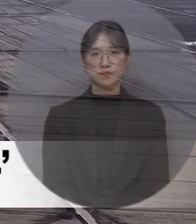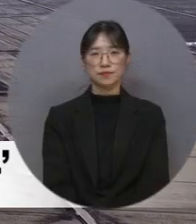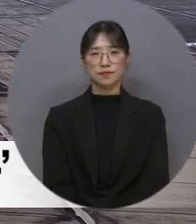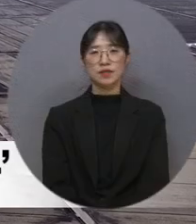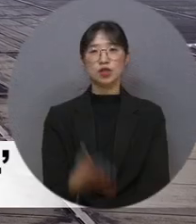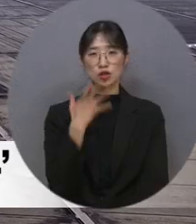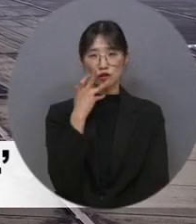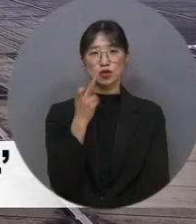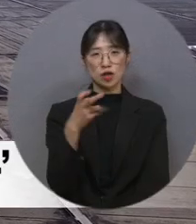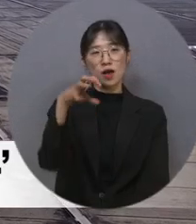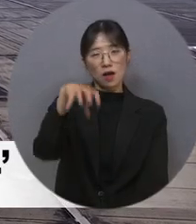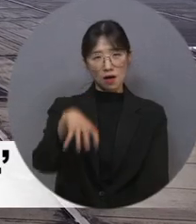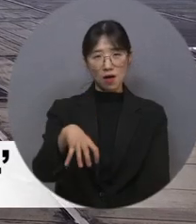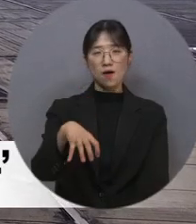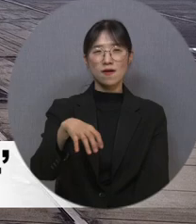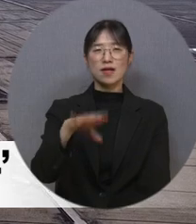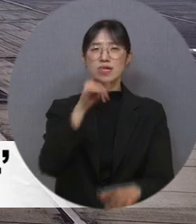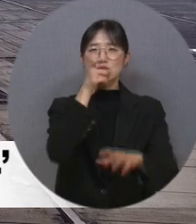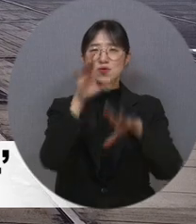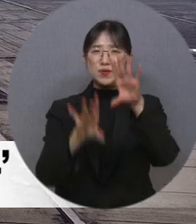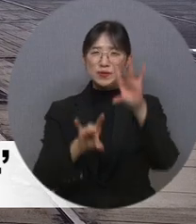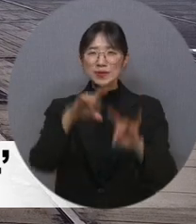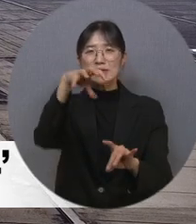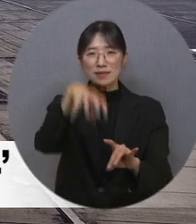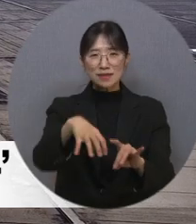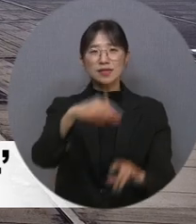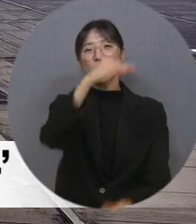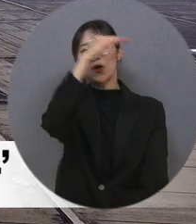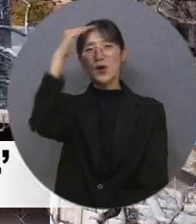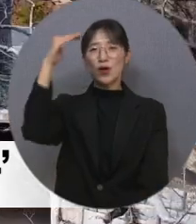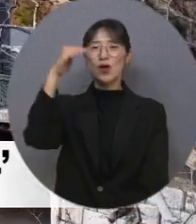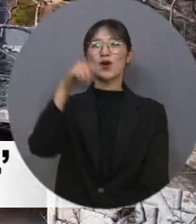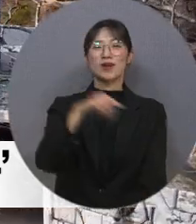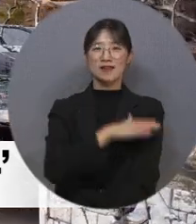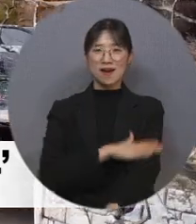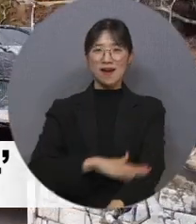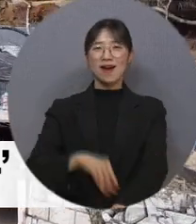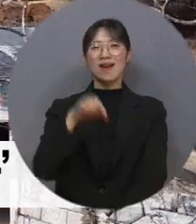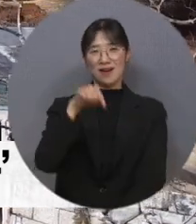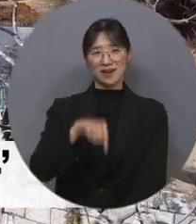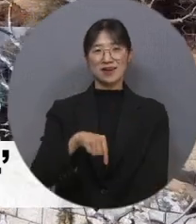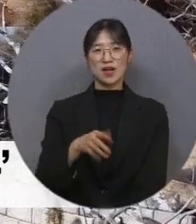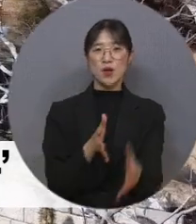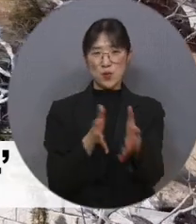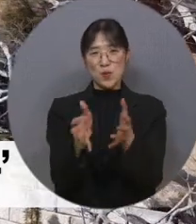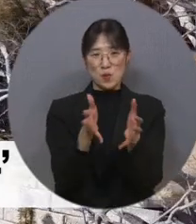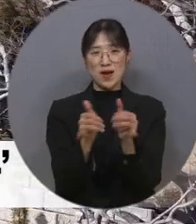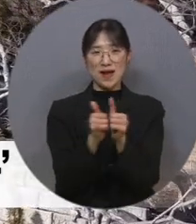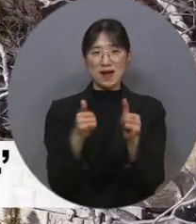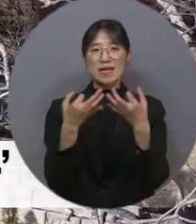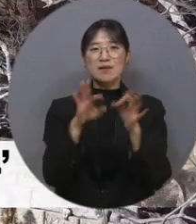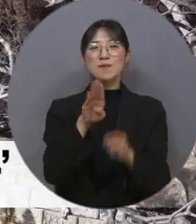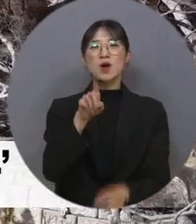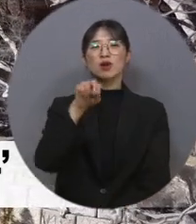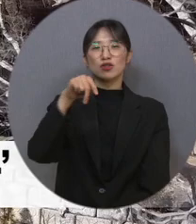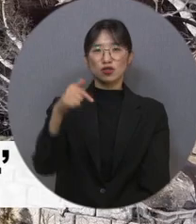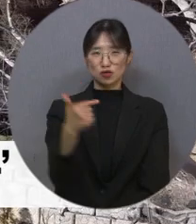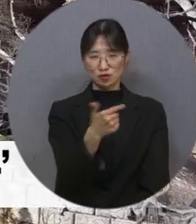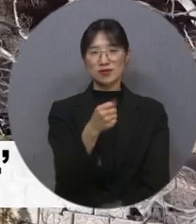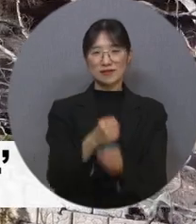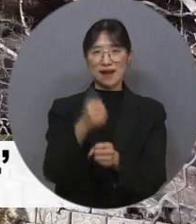순천만 습지가 한눈에 보이는 언덕에 위치한 이곳은 도예가 김병순 작가의